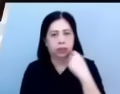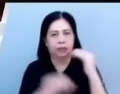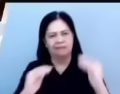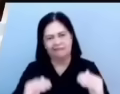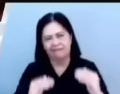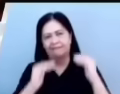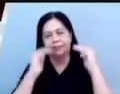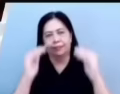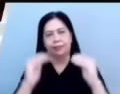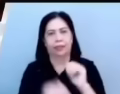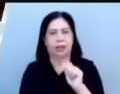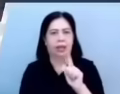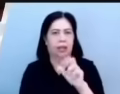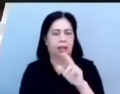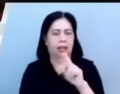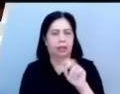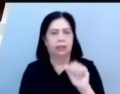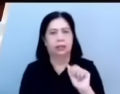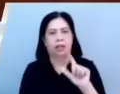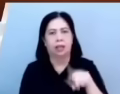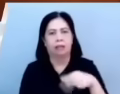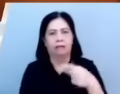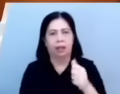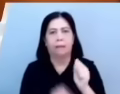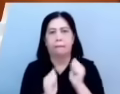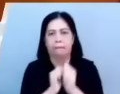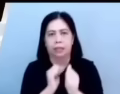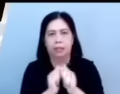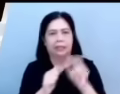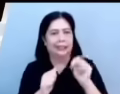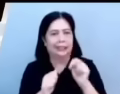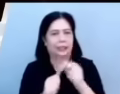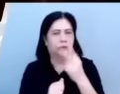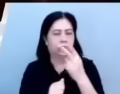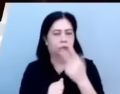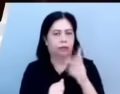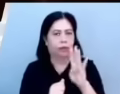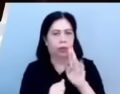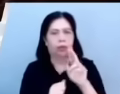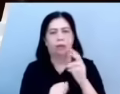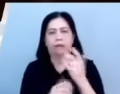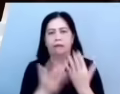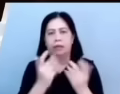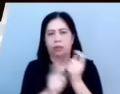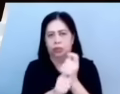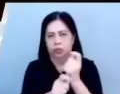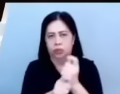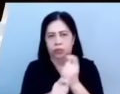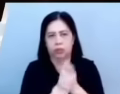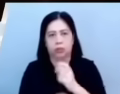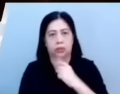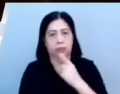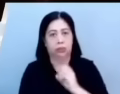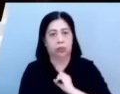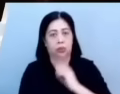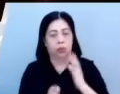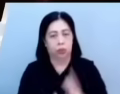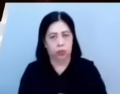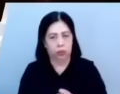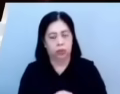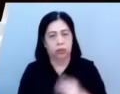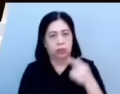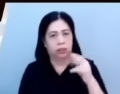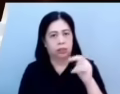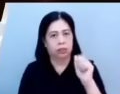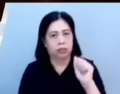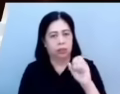sa Task Force Alpha. Ibig sabihin, kailangan na ng tulong ng 24 na fire trucks. Ayon sa may-ari ng warehouse na si Gina Epogon, ang mga